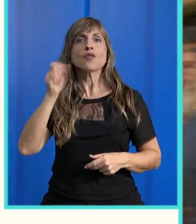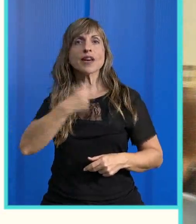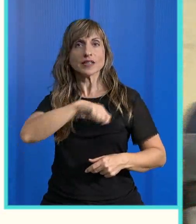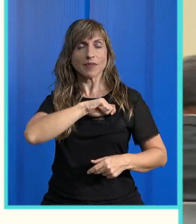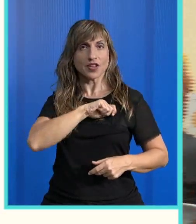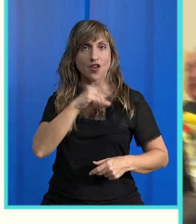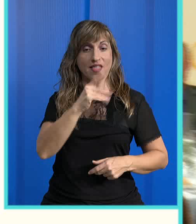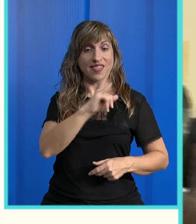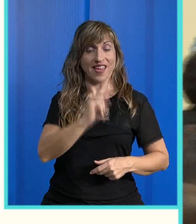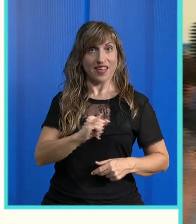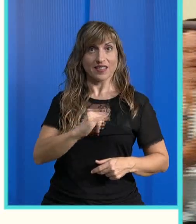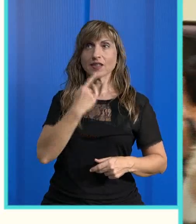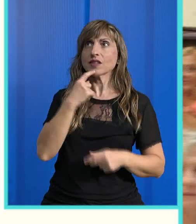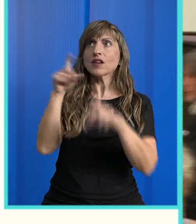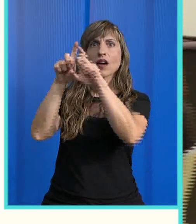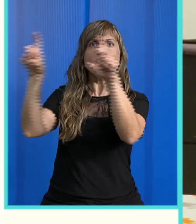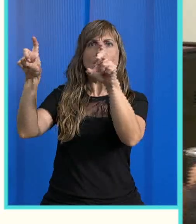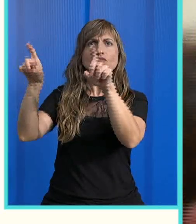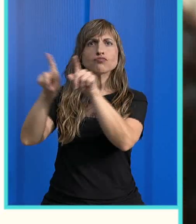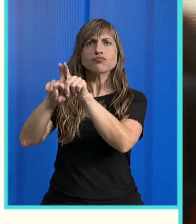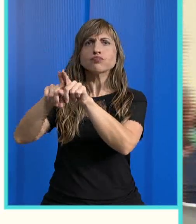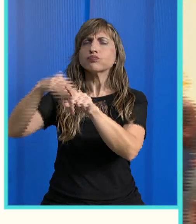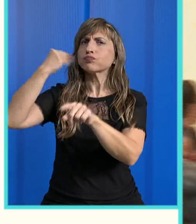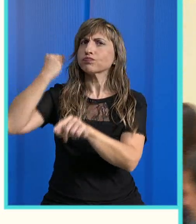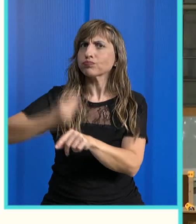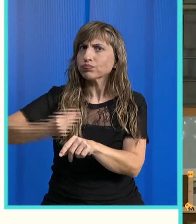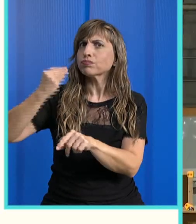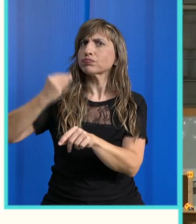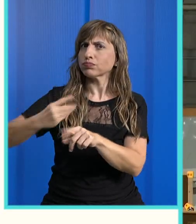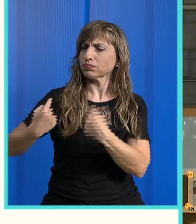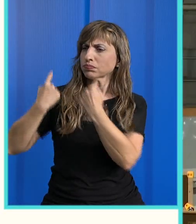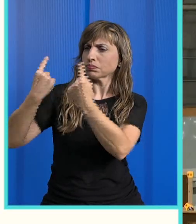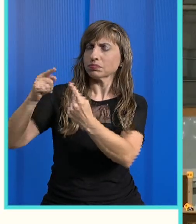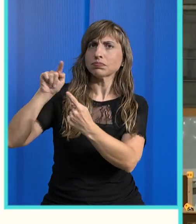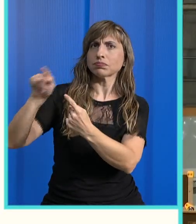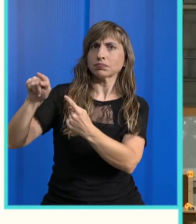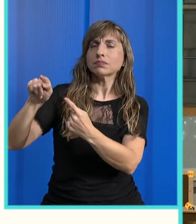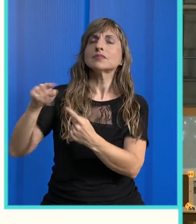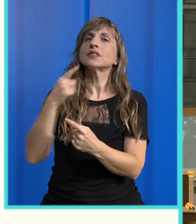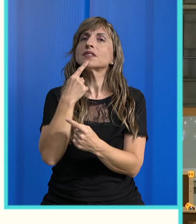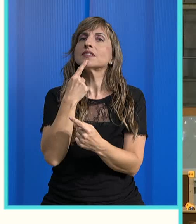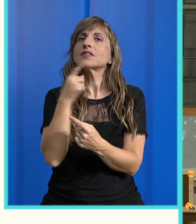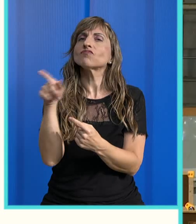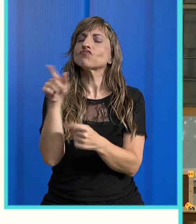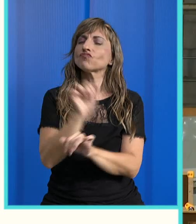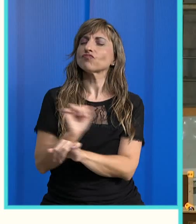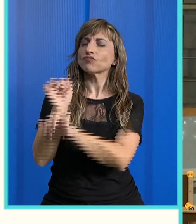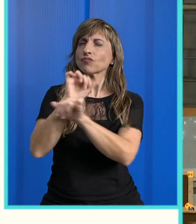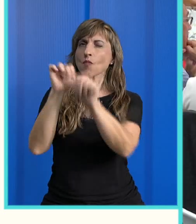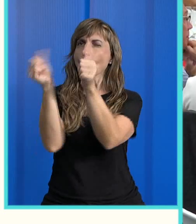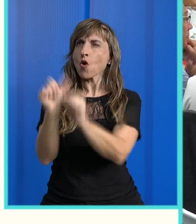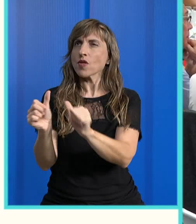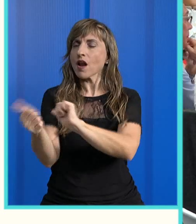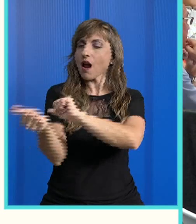Díaz, qui va titllar l'empresa de pionera. En aquest sentit, la ministra de Treball i Economia Social va defensar estendre el model arreu de l'estat